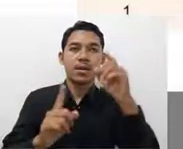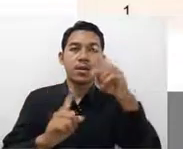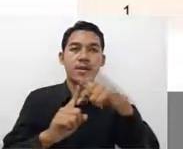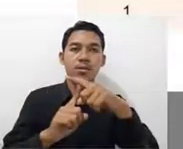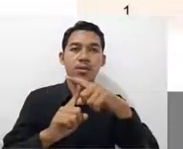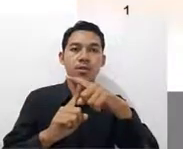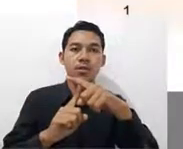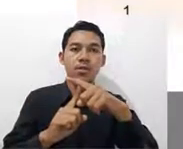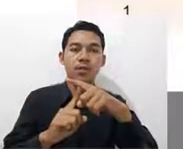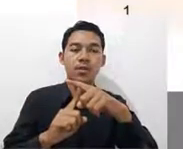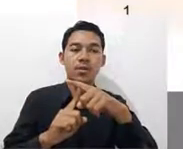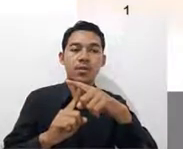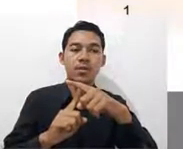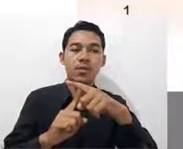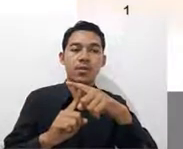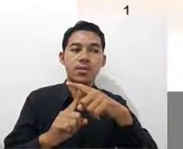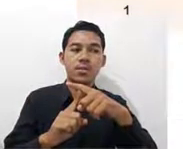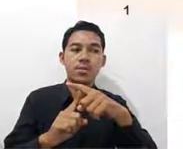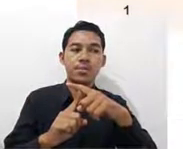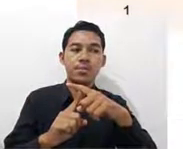gerbang AND dan NOT.